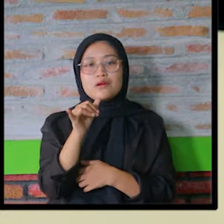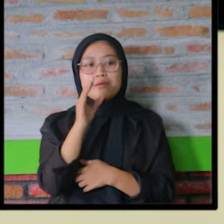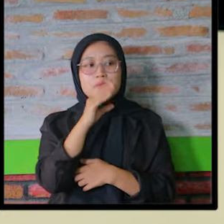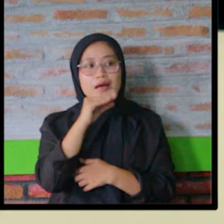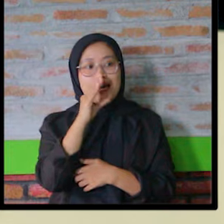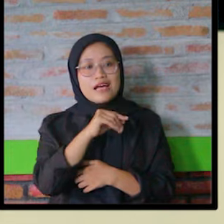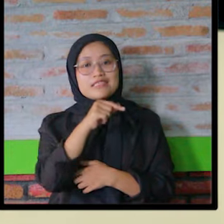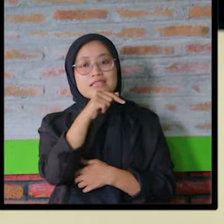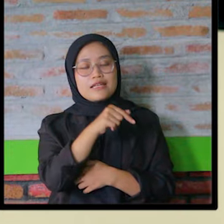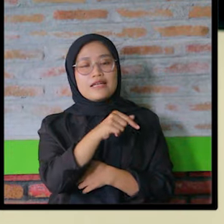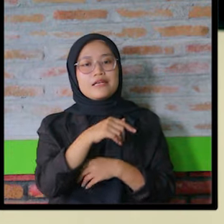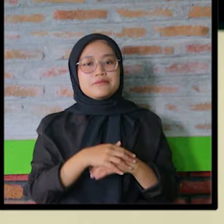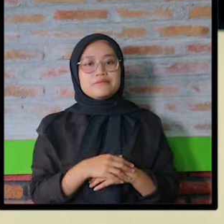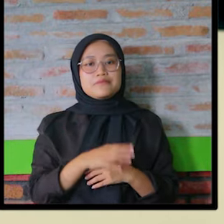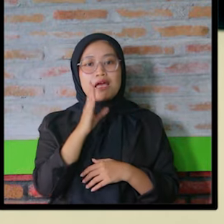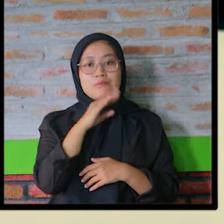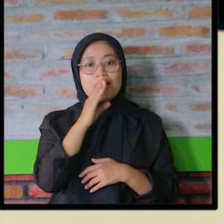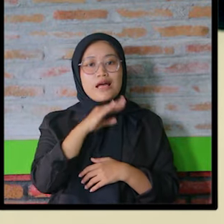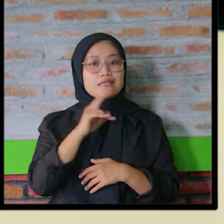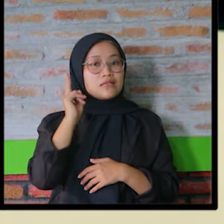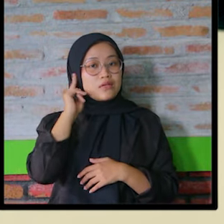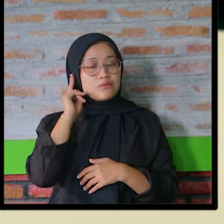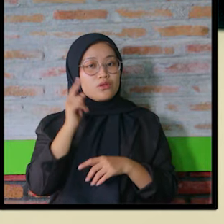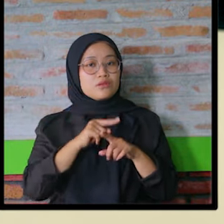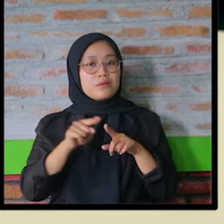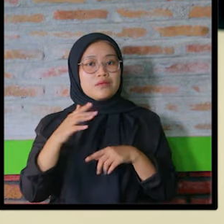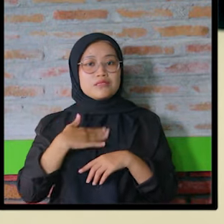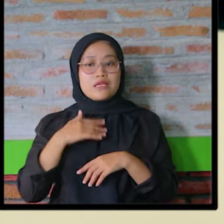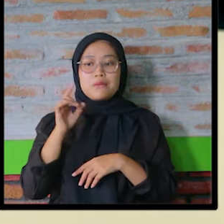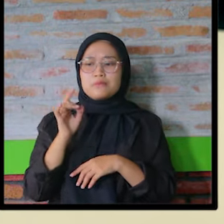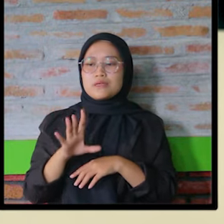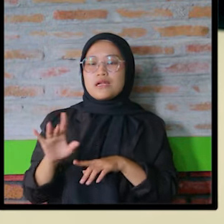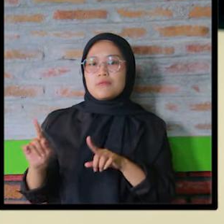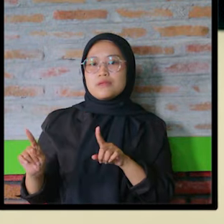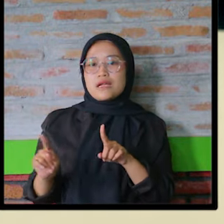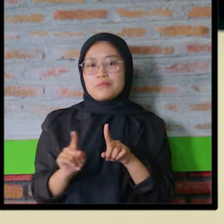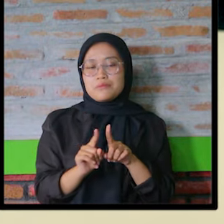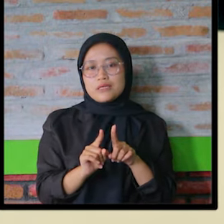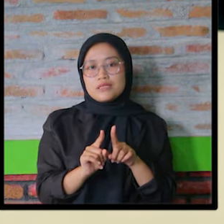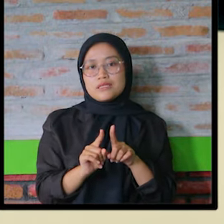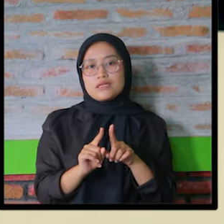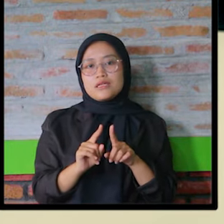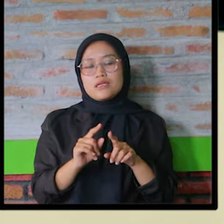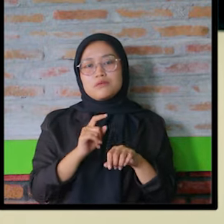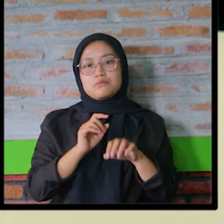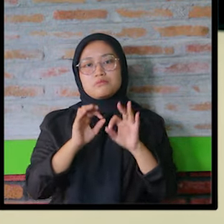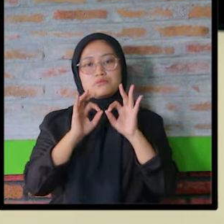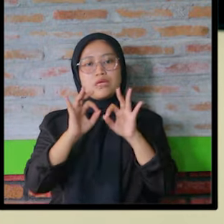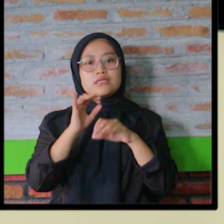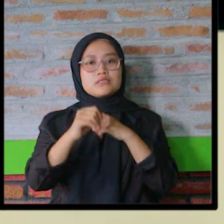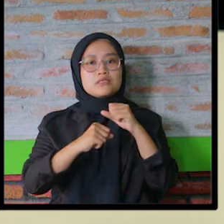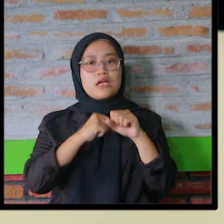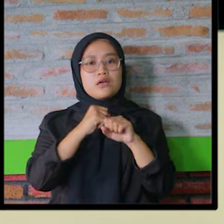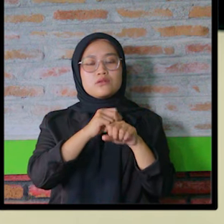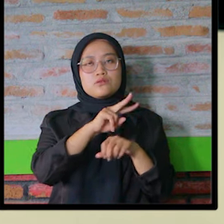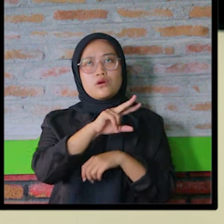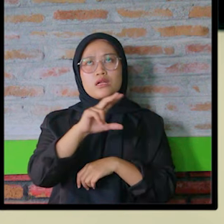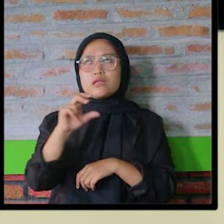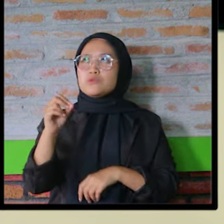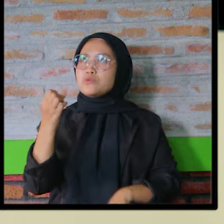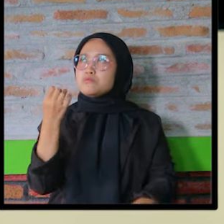Iya tapi juga saya pernah mendamping ini tahun 2000 berapa ya ya